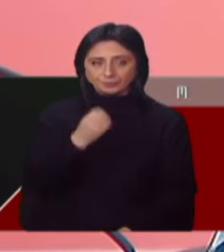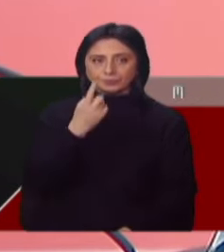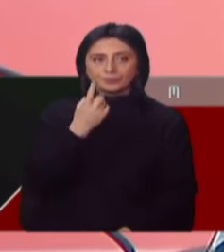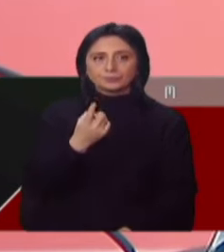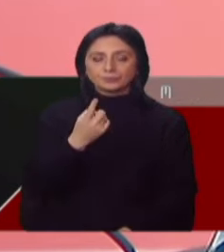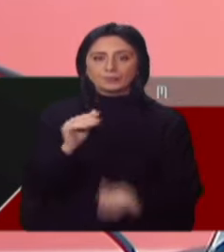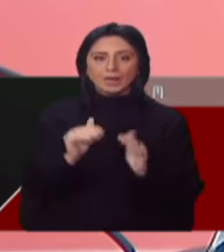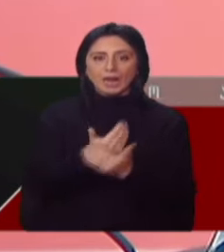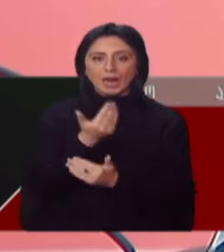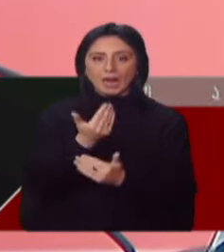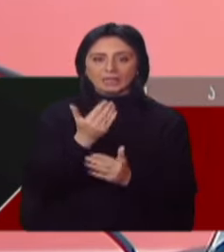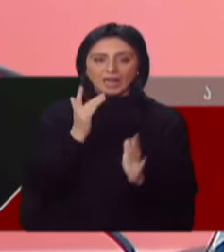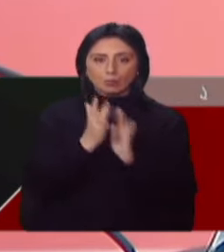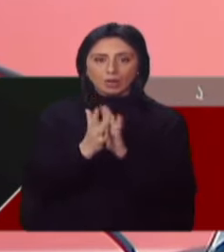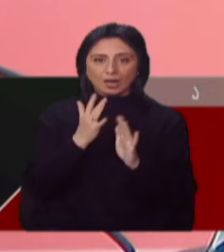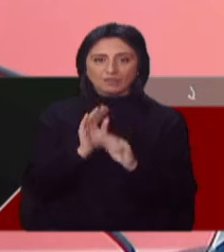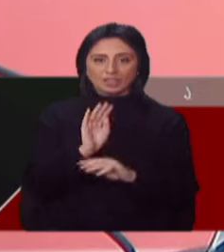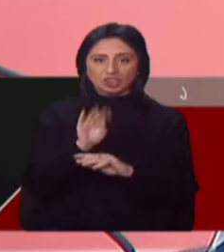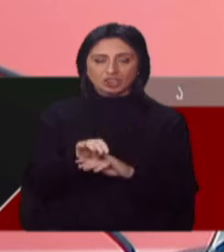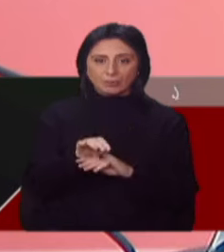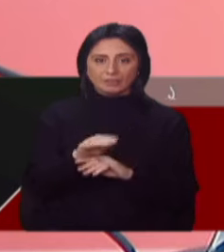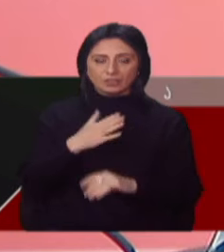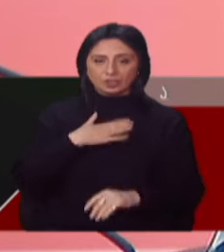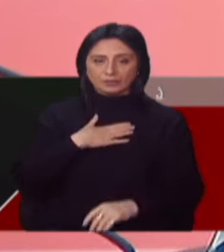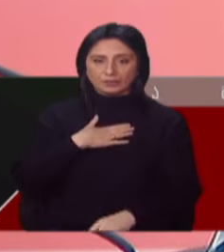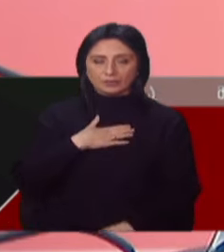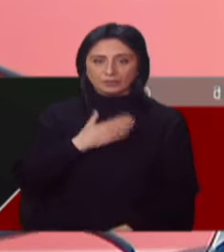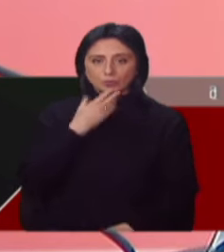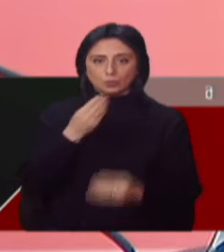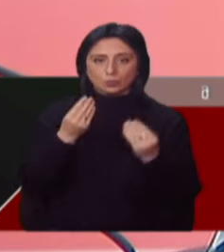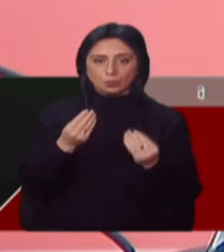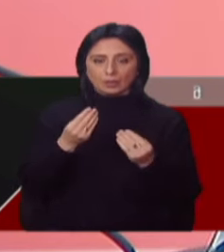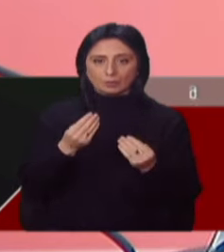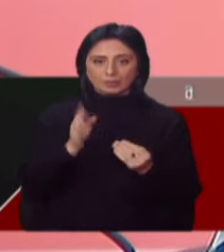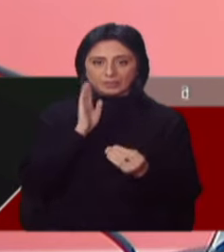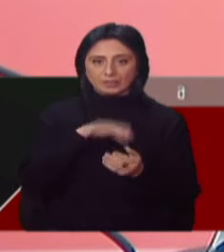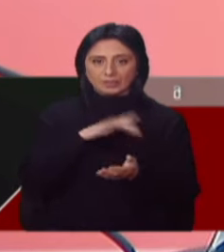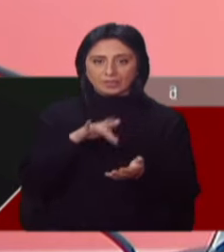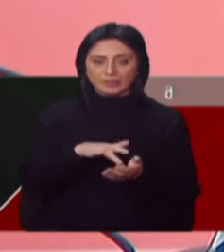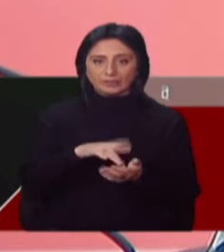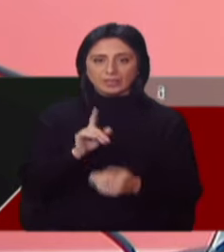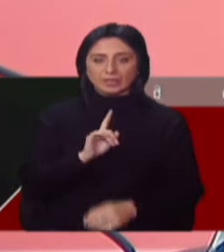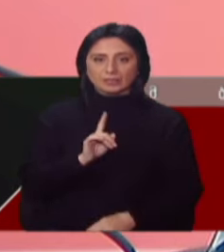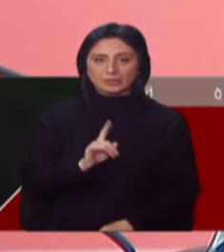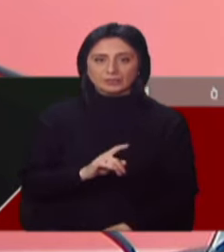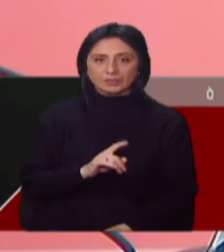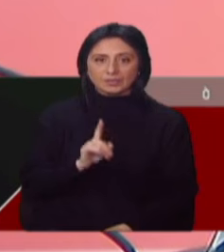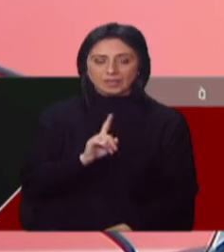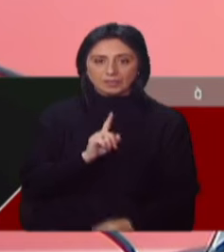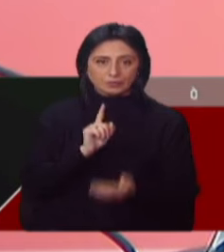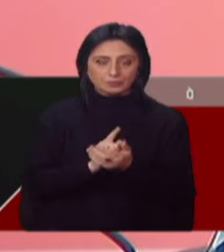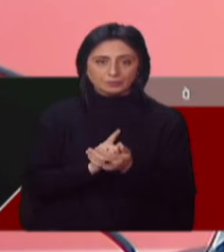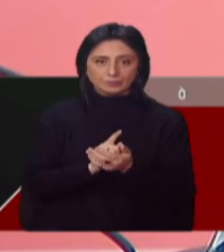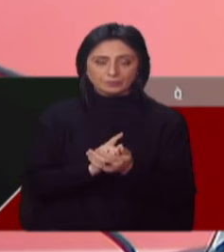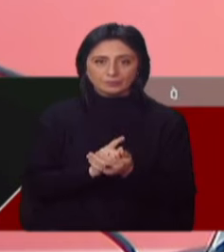ერთი განახლებული გამზირი შეემატება ჩვენს ულამაზეს დედაქალაქს, რაც